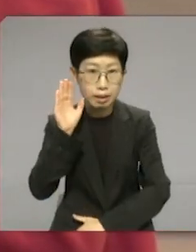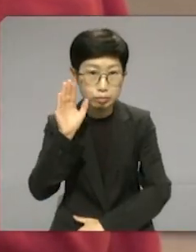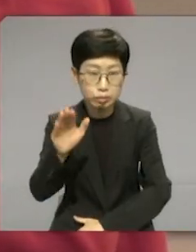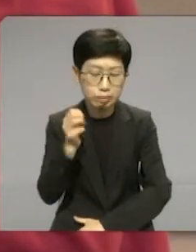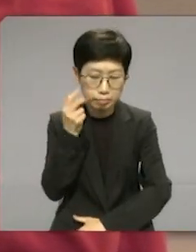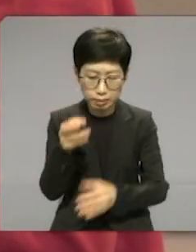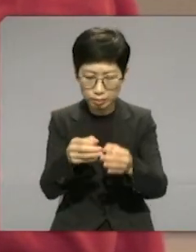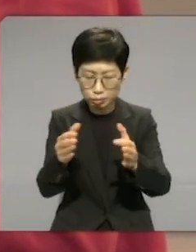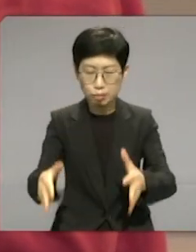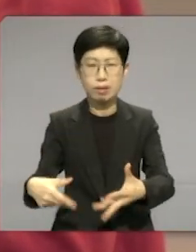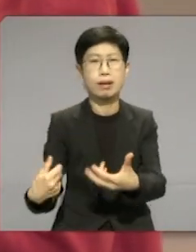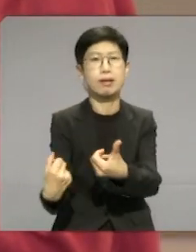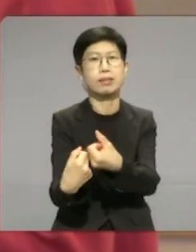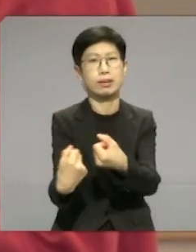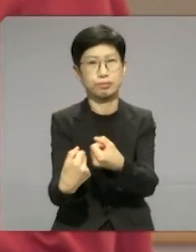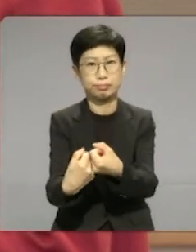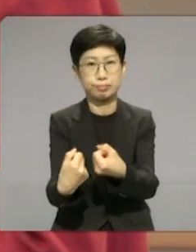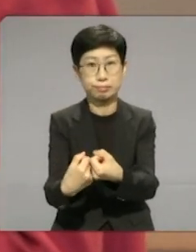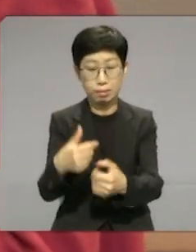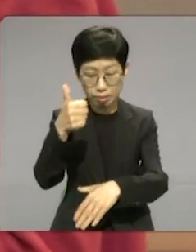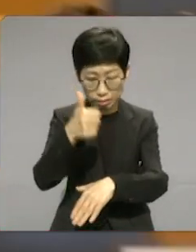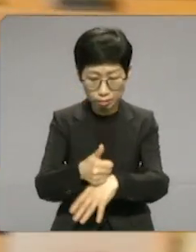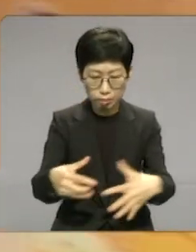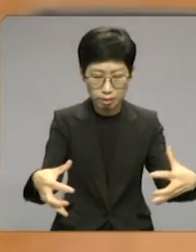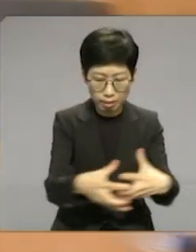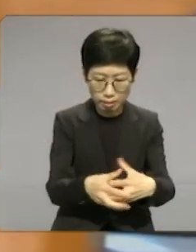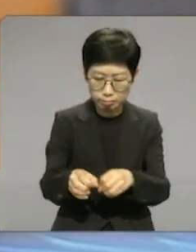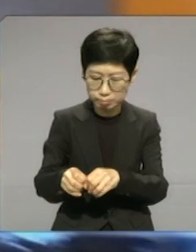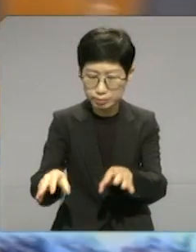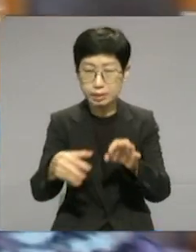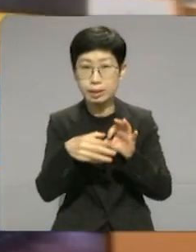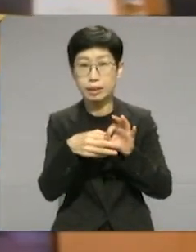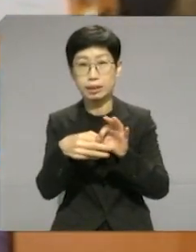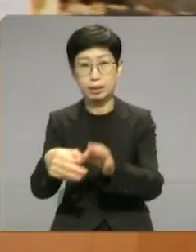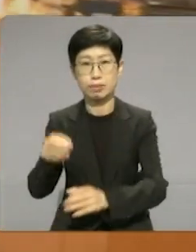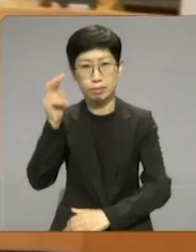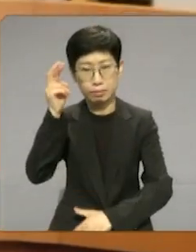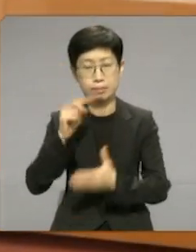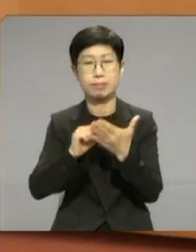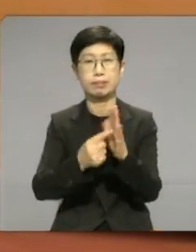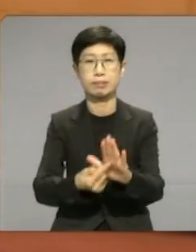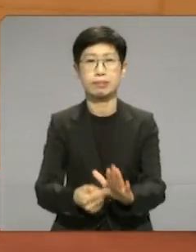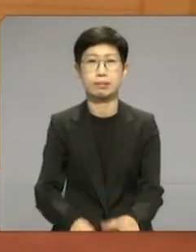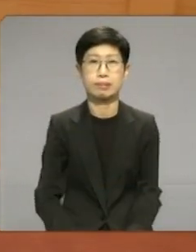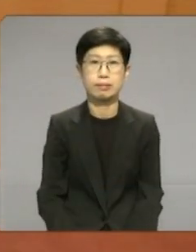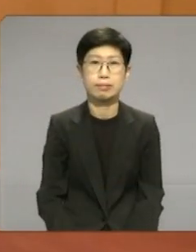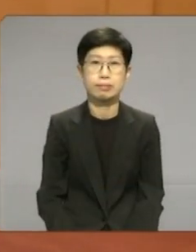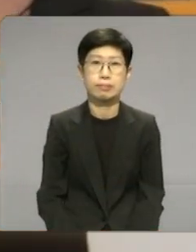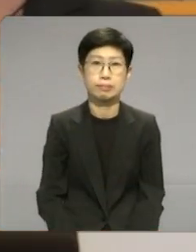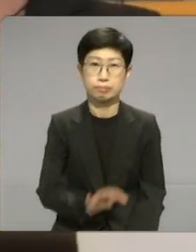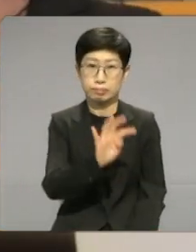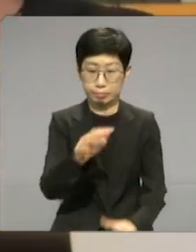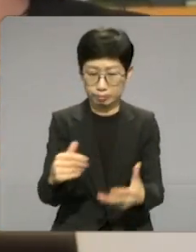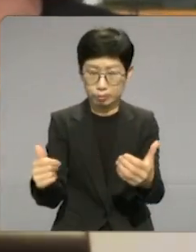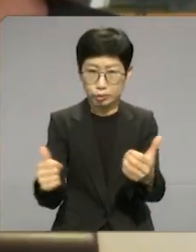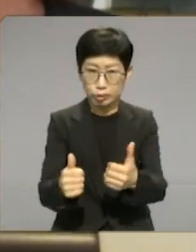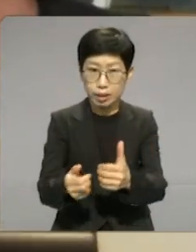동안 파벌간 다툼을 벌이며 이합 집산을 계속할 것으로 보고 있습니다.